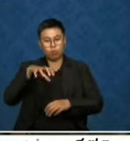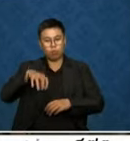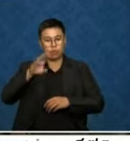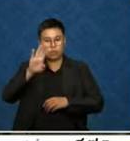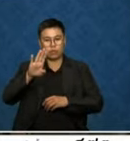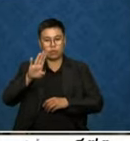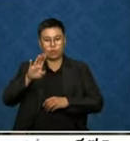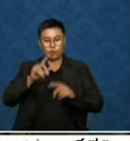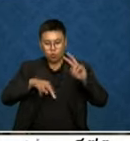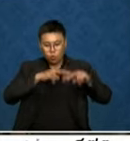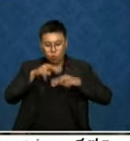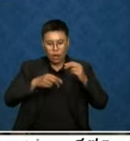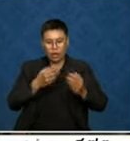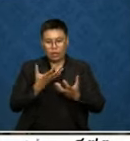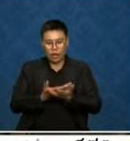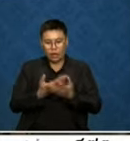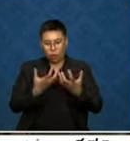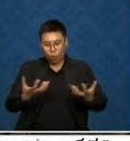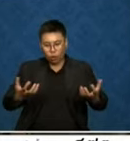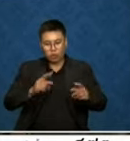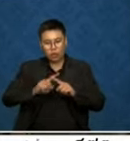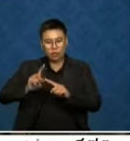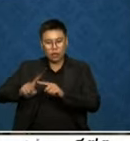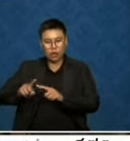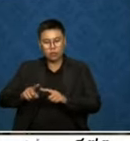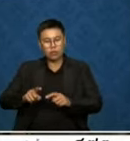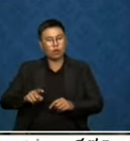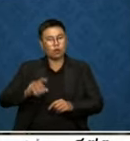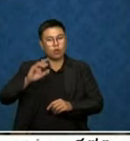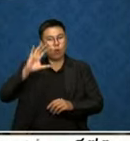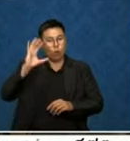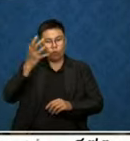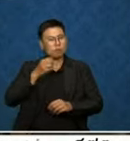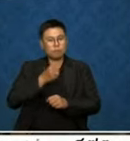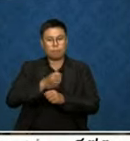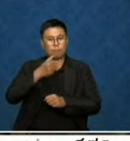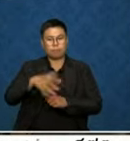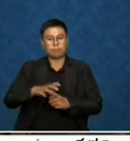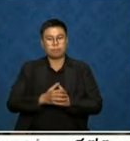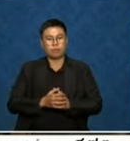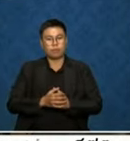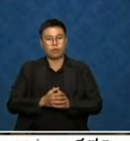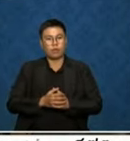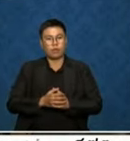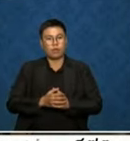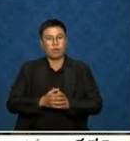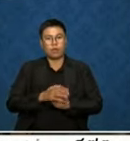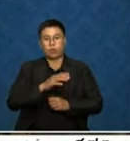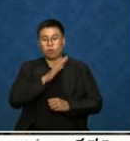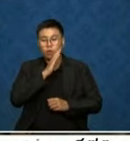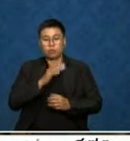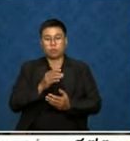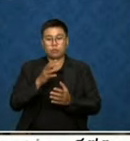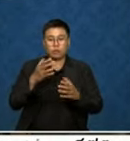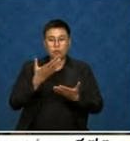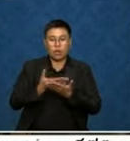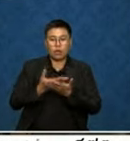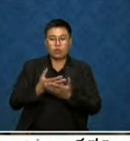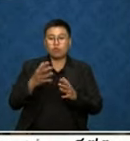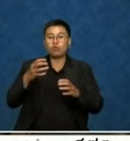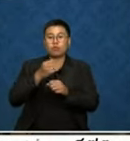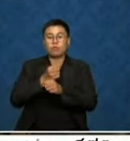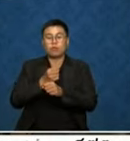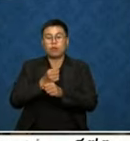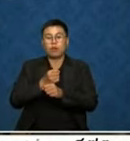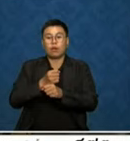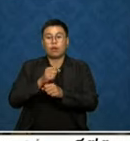ริษัทที่จัดการทรัพย์สินที่เก่งที่สุดในประเทศในโลกเลยนะครับก็ยังทำไม่ได้ ยังให้คอมมิตเมนต์ไม่ได้ว่าจะให้ผลตอบแทนเกิน 10% เขาไม่